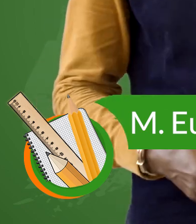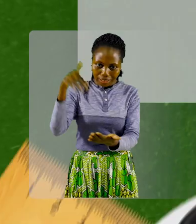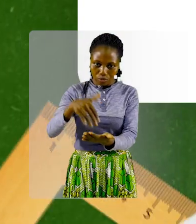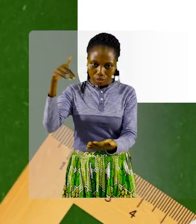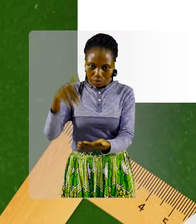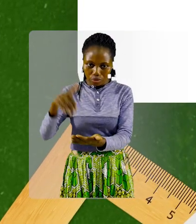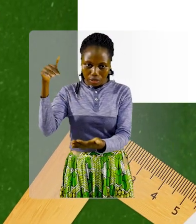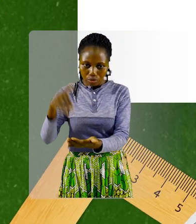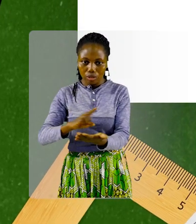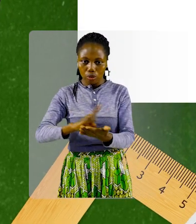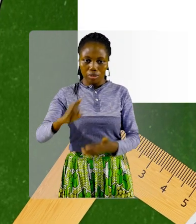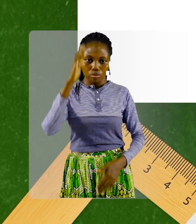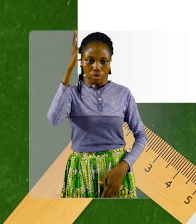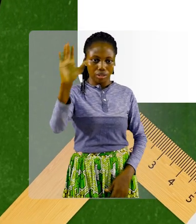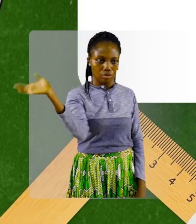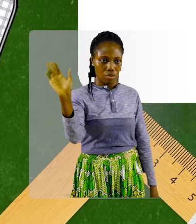prochaine.